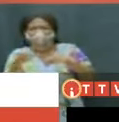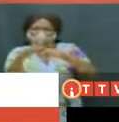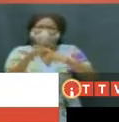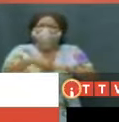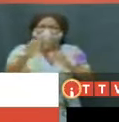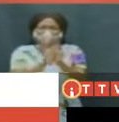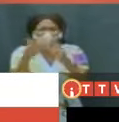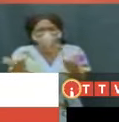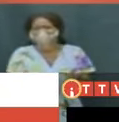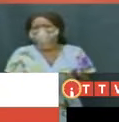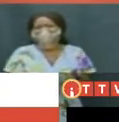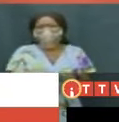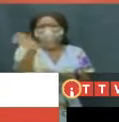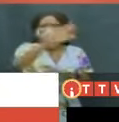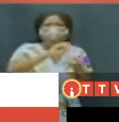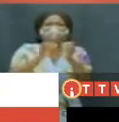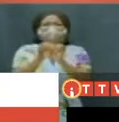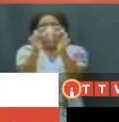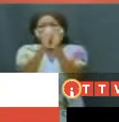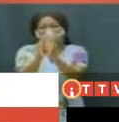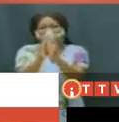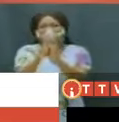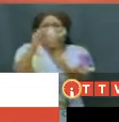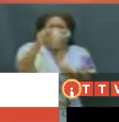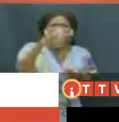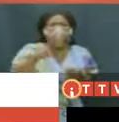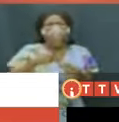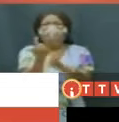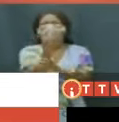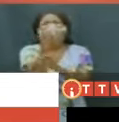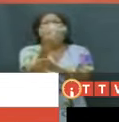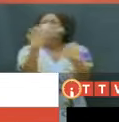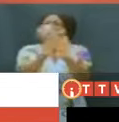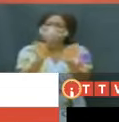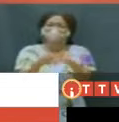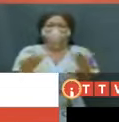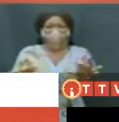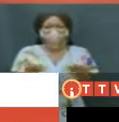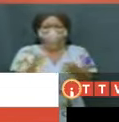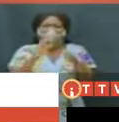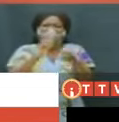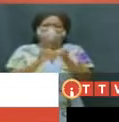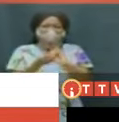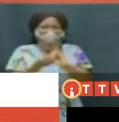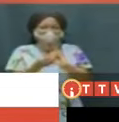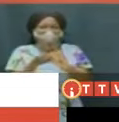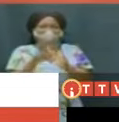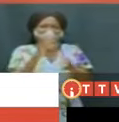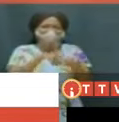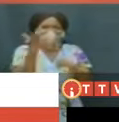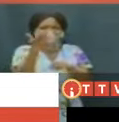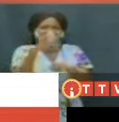limodzi ife ndi inuyo inu ndi ife zangochitika kuti pa setup ina iliyonse pamakhala nthawi ina yakuti inu ndinu ndinu